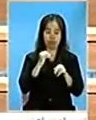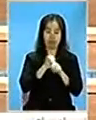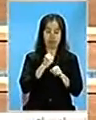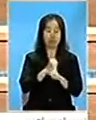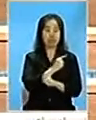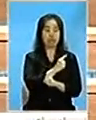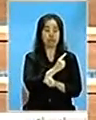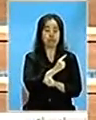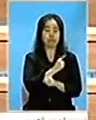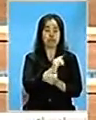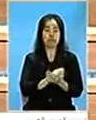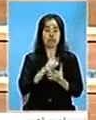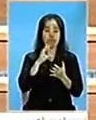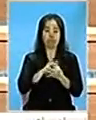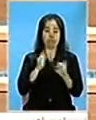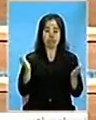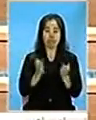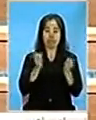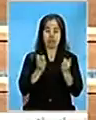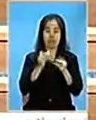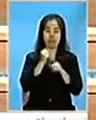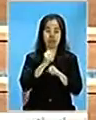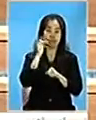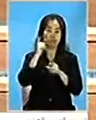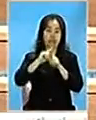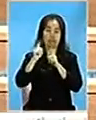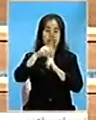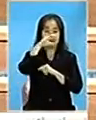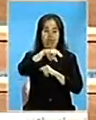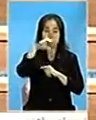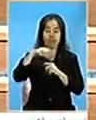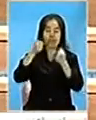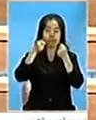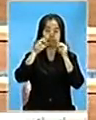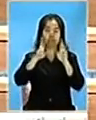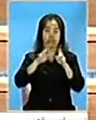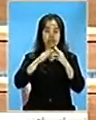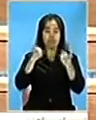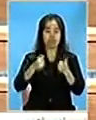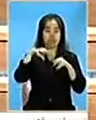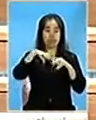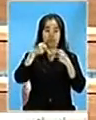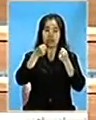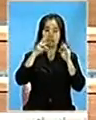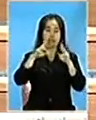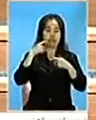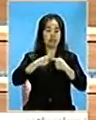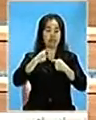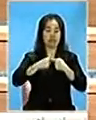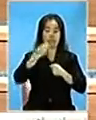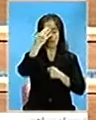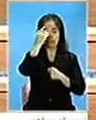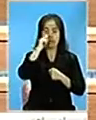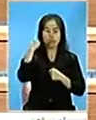อกในเรื่องของการเสริมสร้างสถาบันสื่อมวลชนที่เป็นอิสระทุกวันนี้มันอิสระไม่ได้เพราะมี